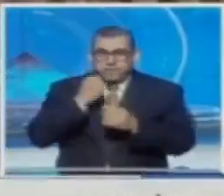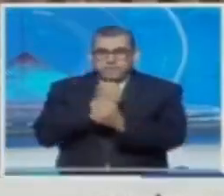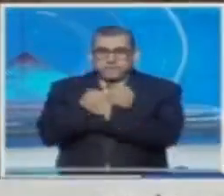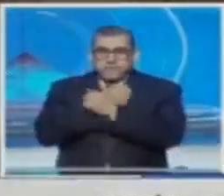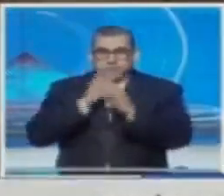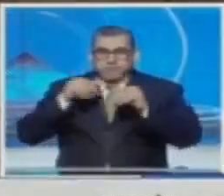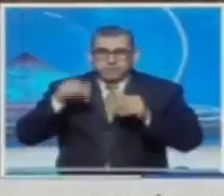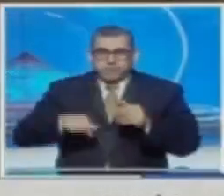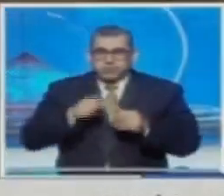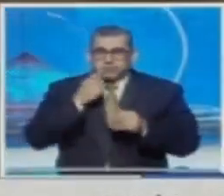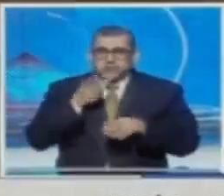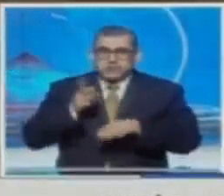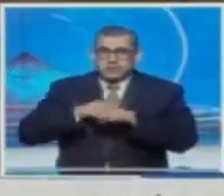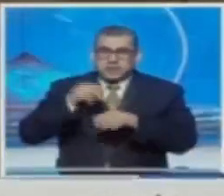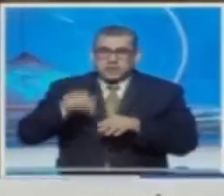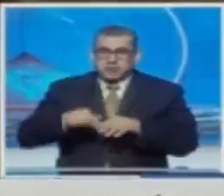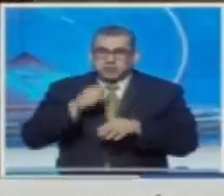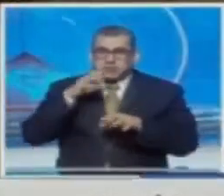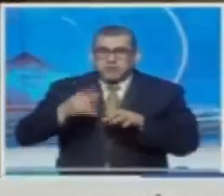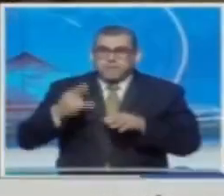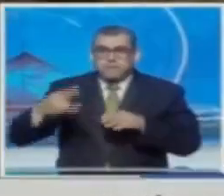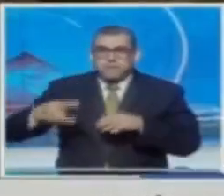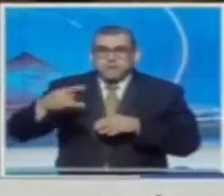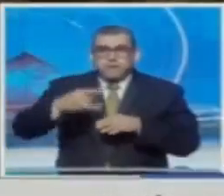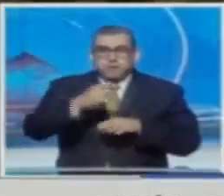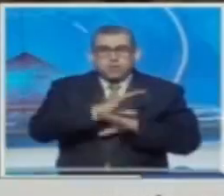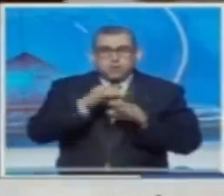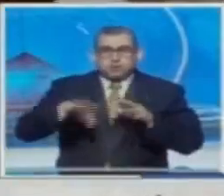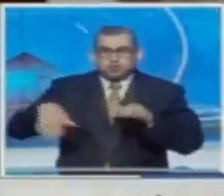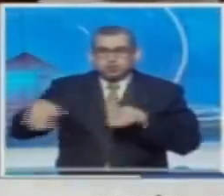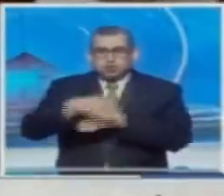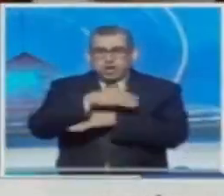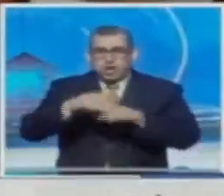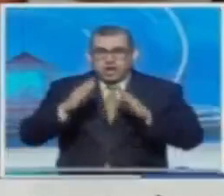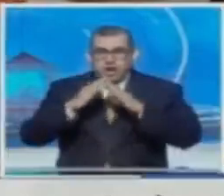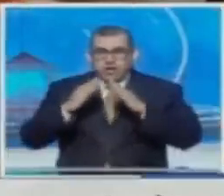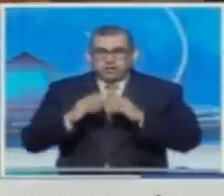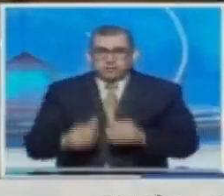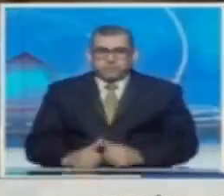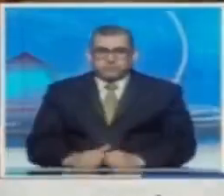الكبير، إضافة إلى كل المحطات في شارع الهرم.